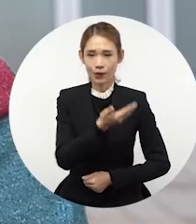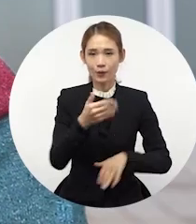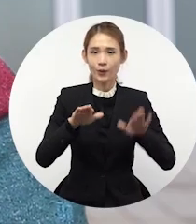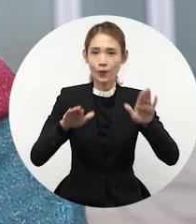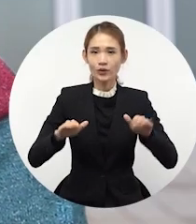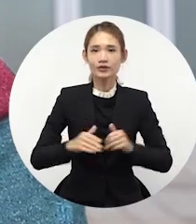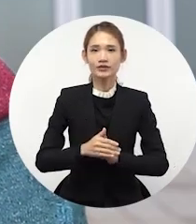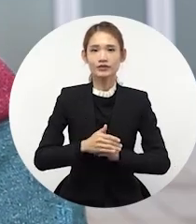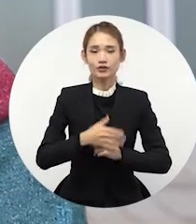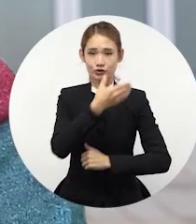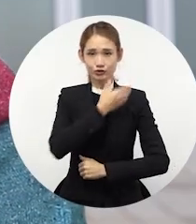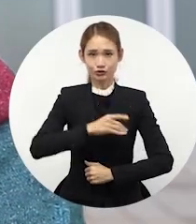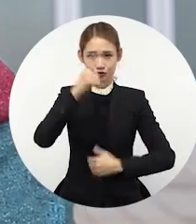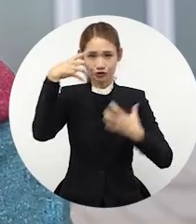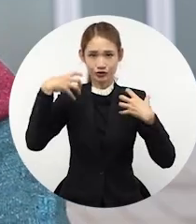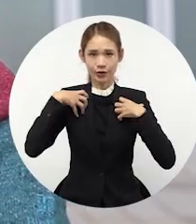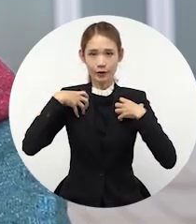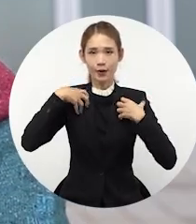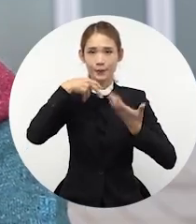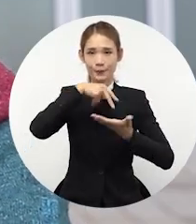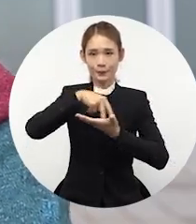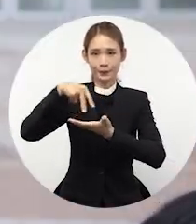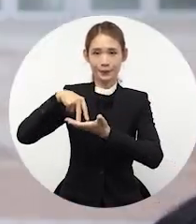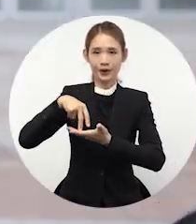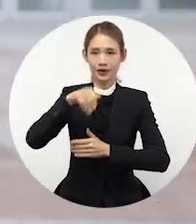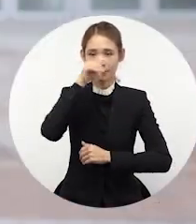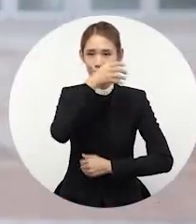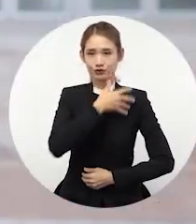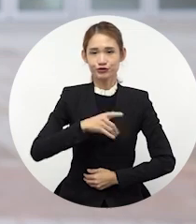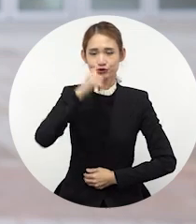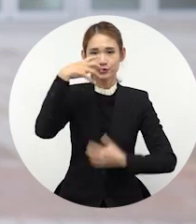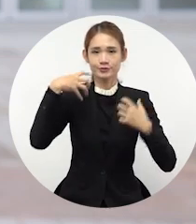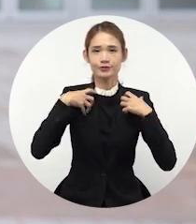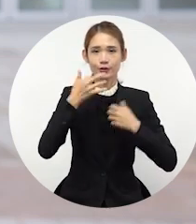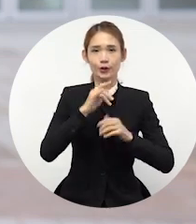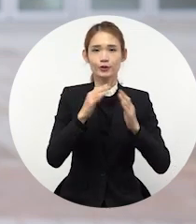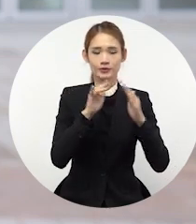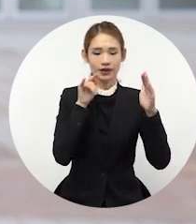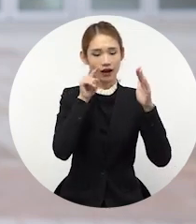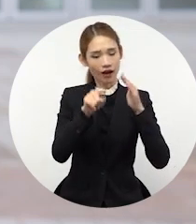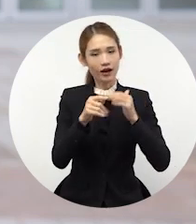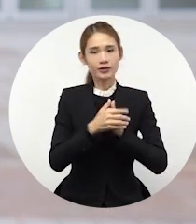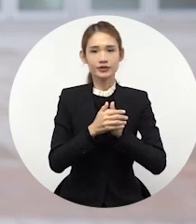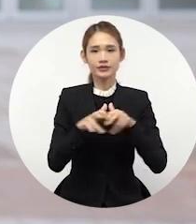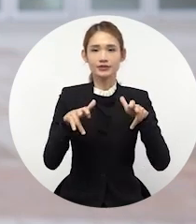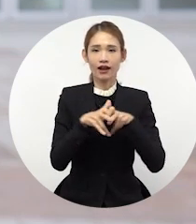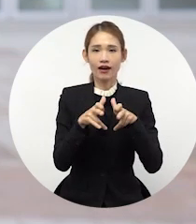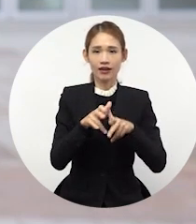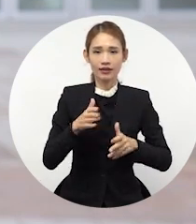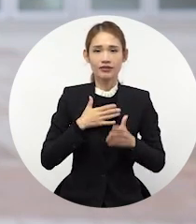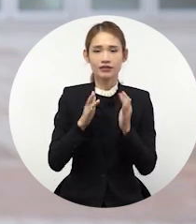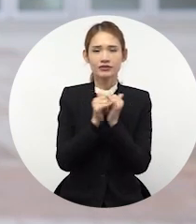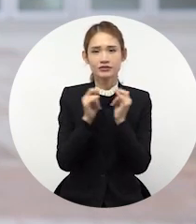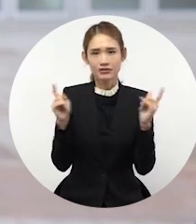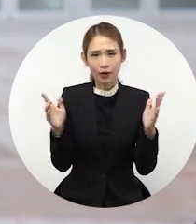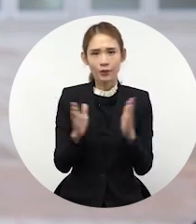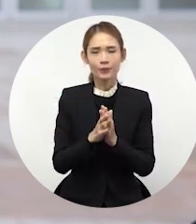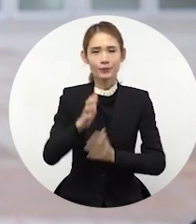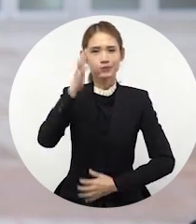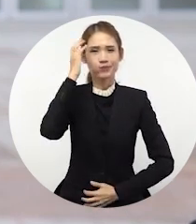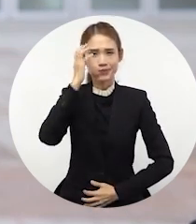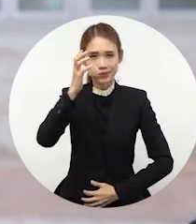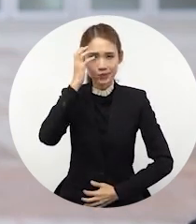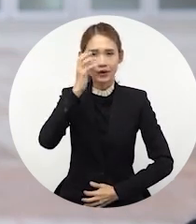네, 여러분 오늘은 저희가 한 구청 앞에 나와 있습니다. 구청이나 동주민센터를 이용하다 보면 장애 당사자로서 겪게